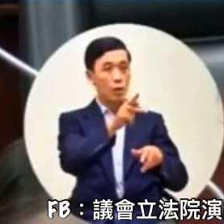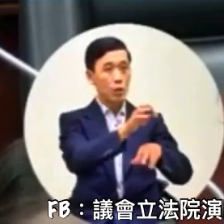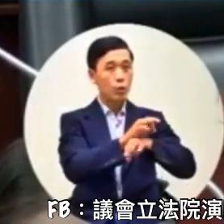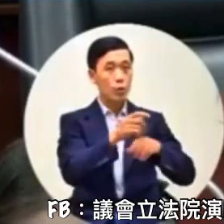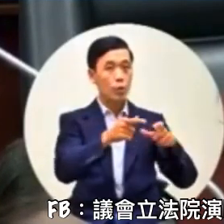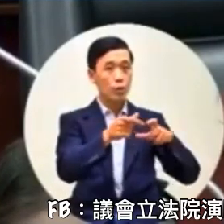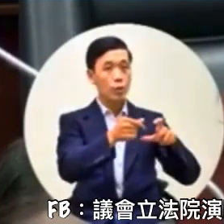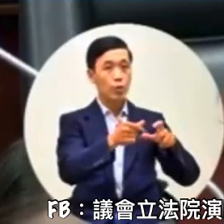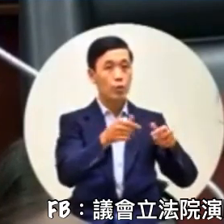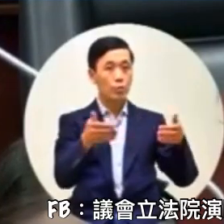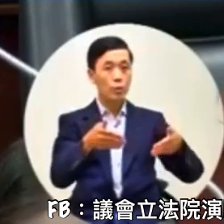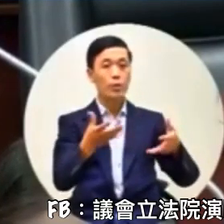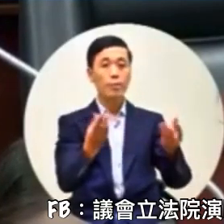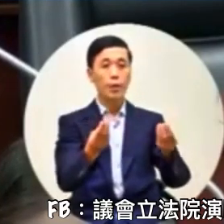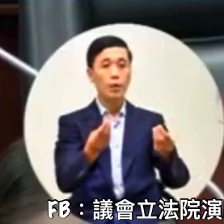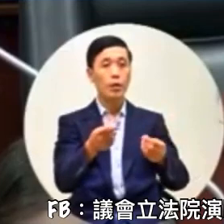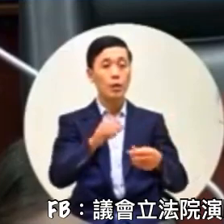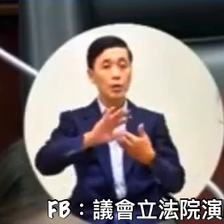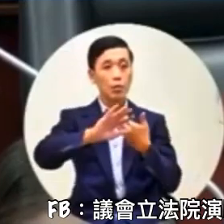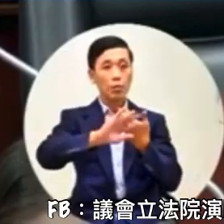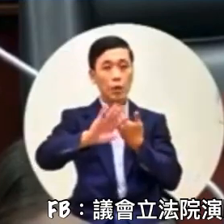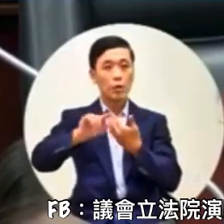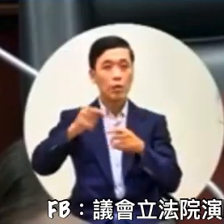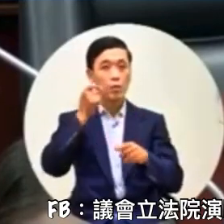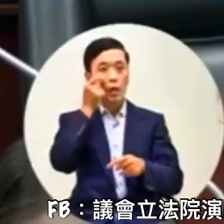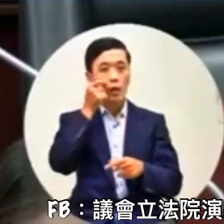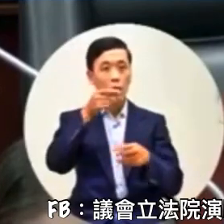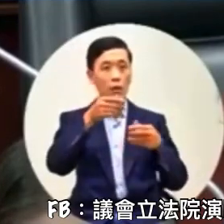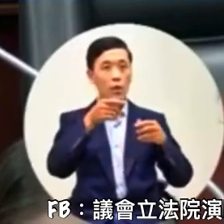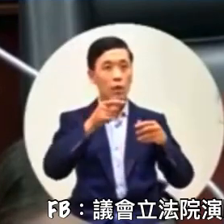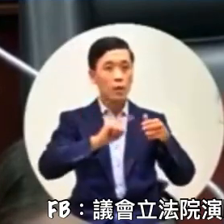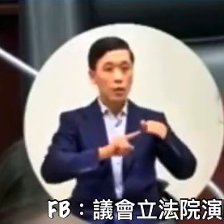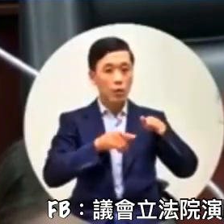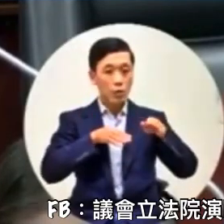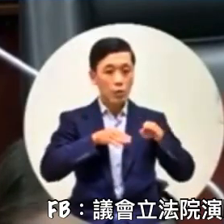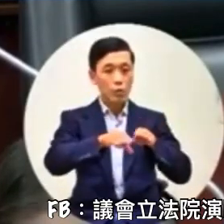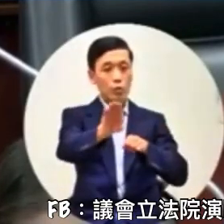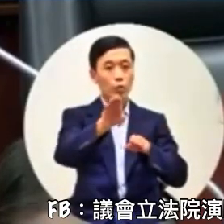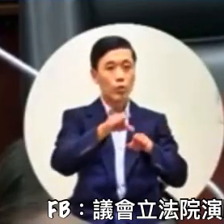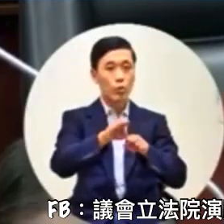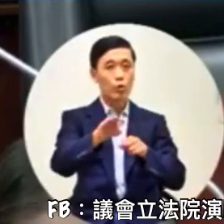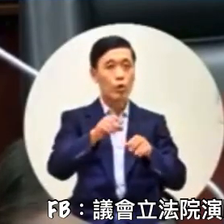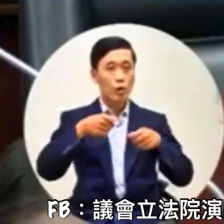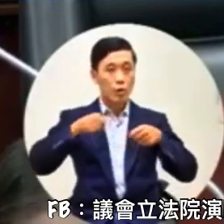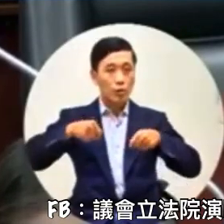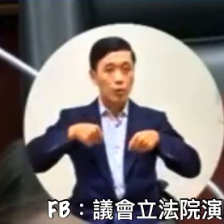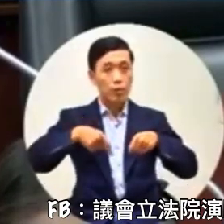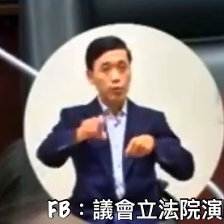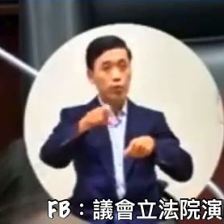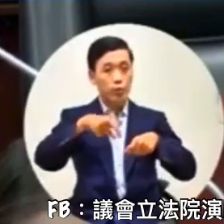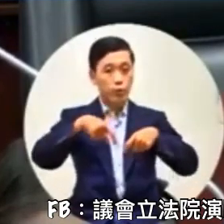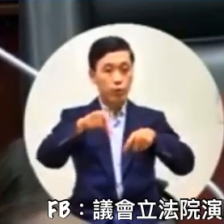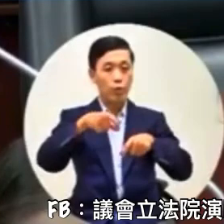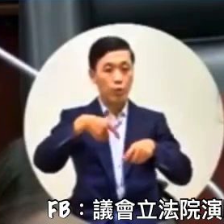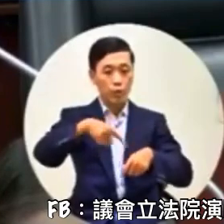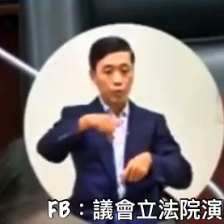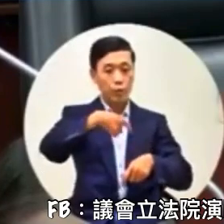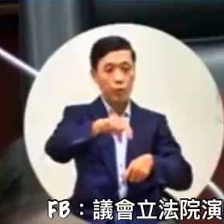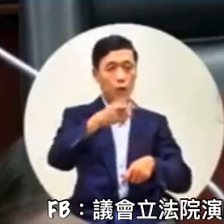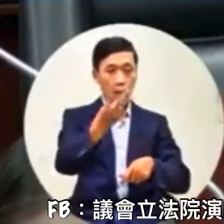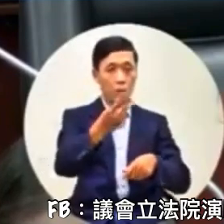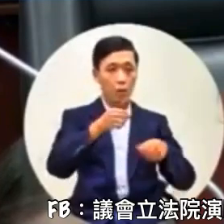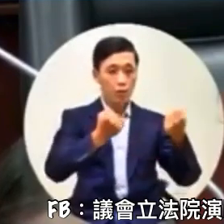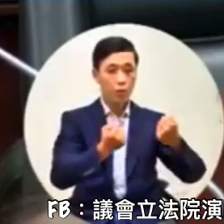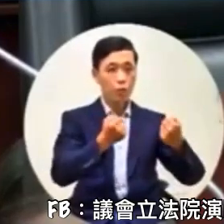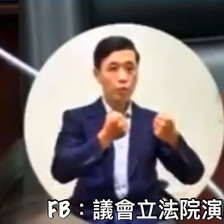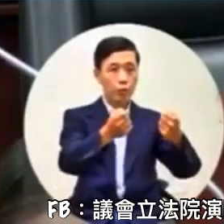的，所以人家台南段，你看人家单向就两个汽车道，一个机车道，有够宽啦，